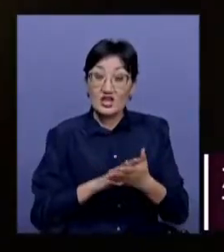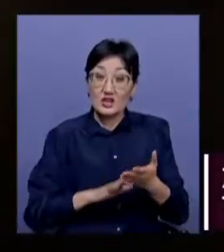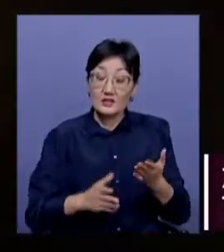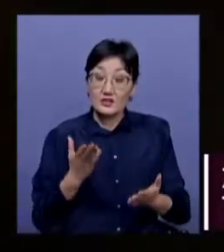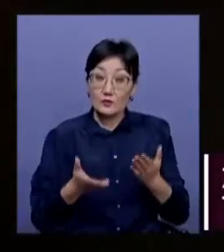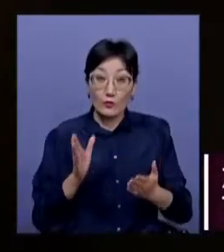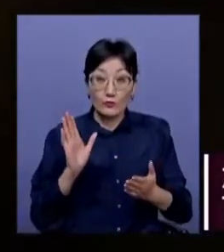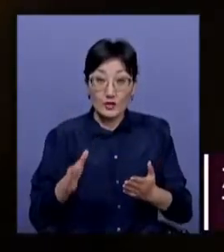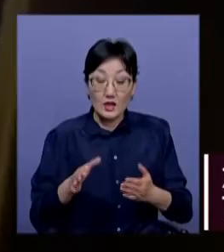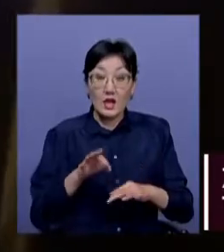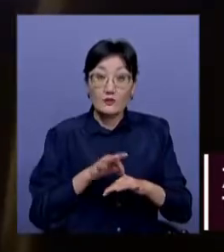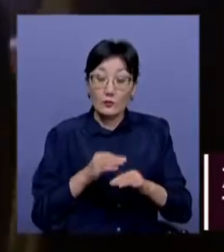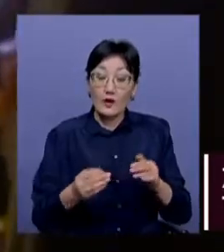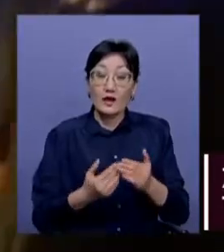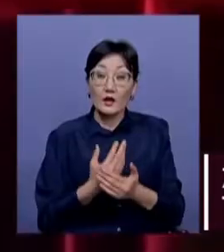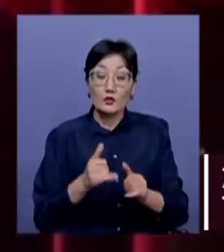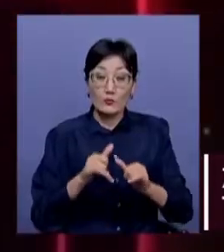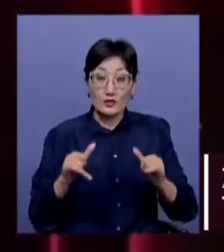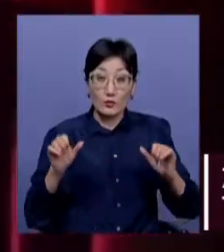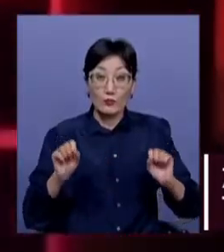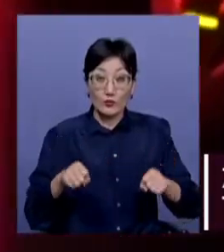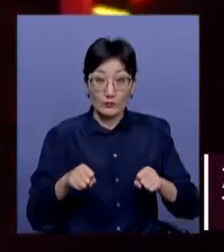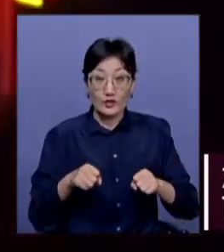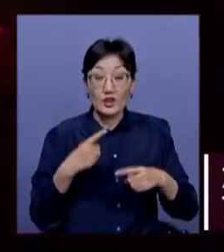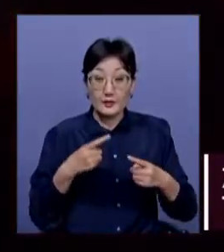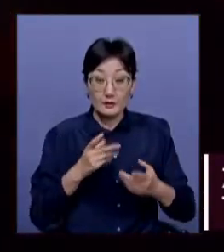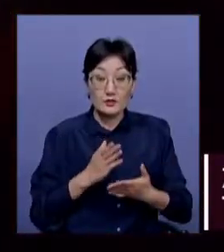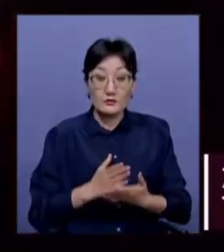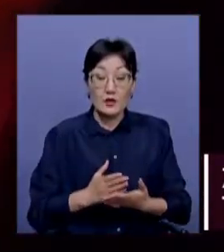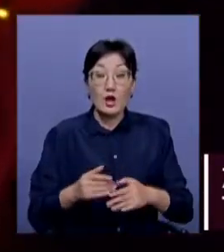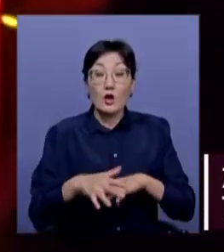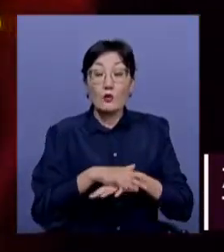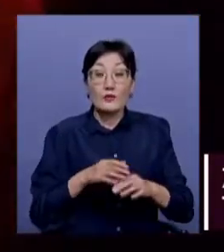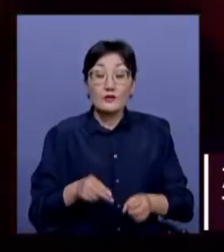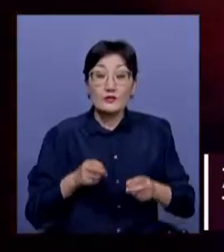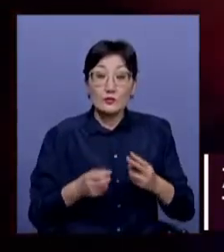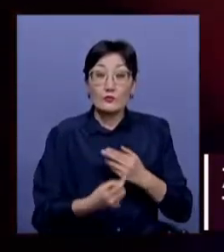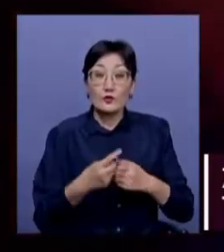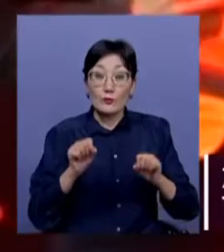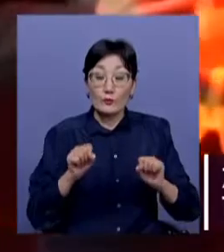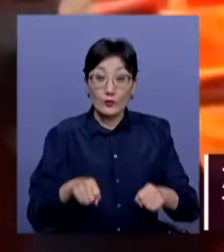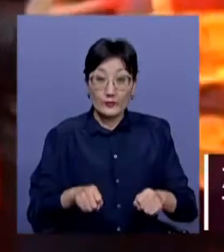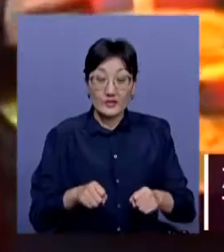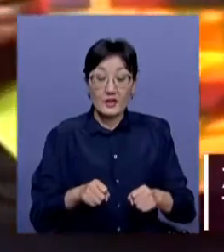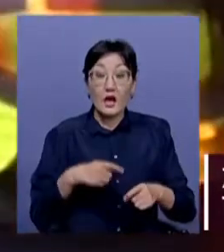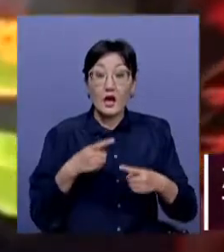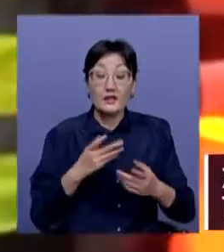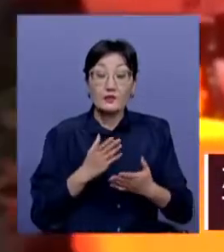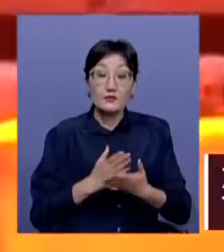берсе, инфекция қайта өршіп кетуі мүмкін екенін жоққа шығармайды. Қоғамға қауіптің төнуі мүмкін екенін де айтып